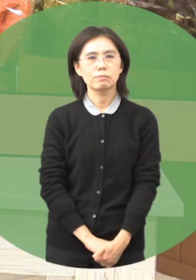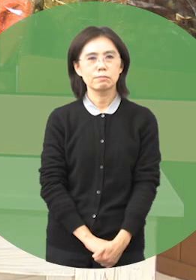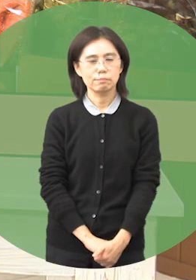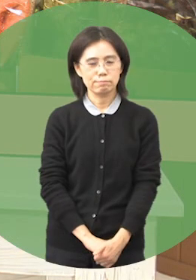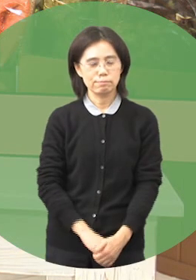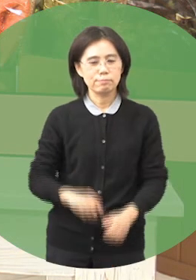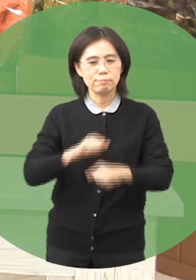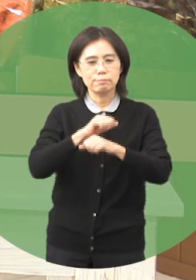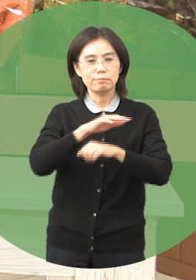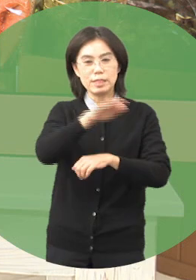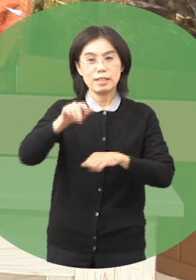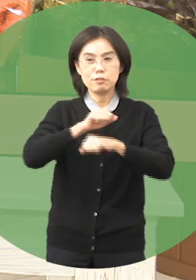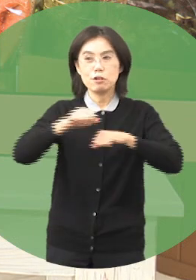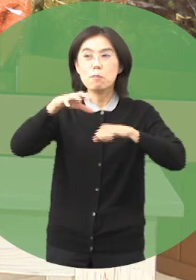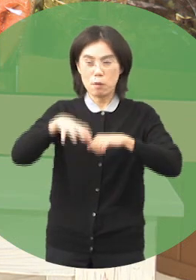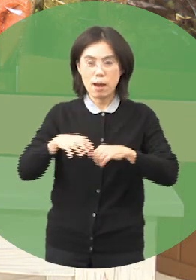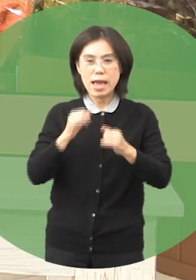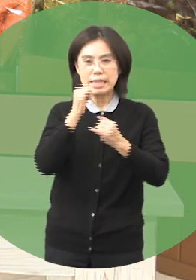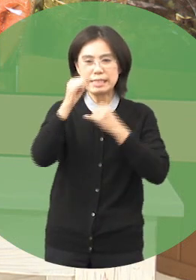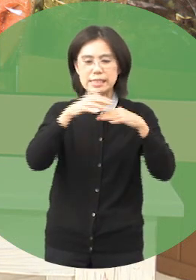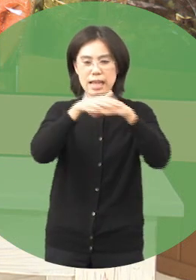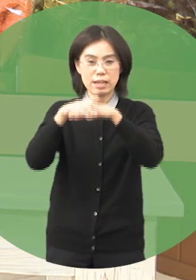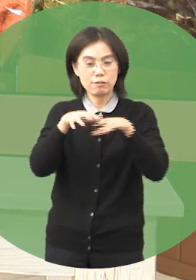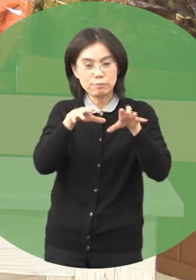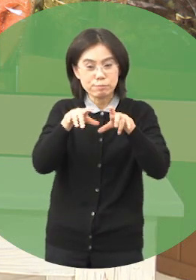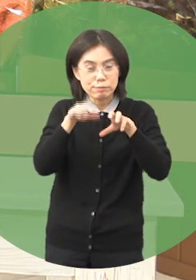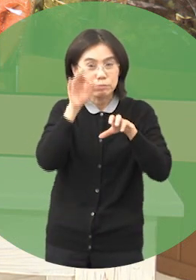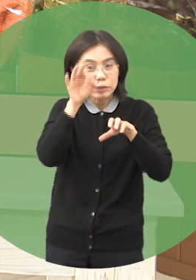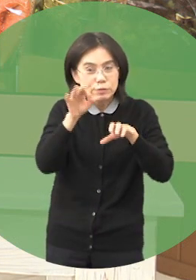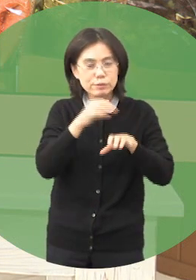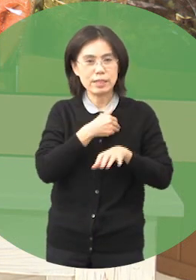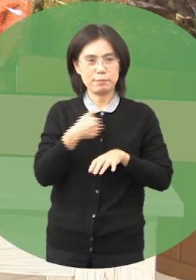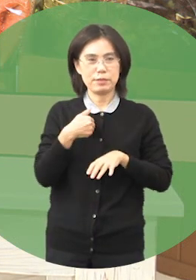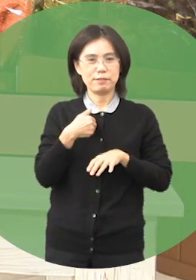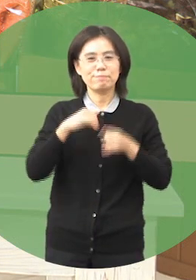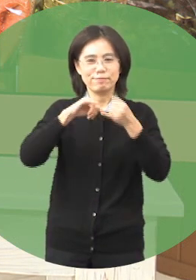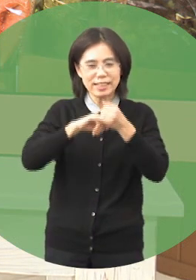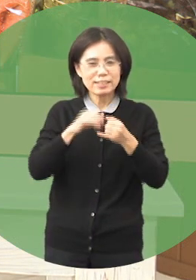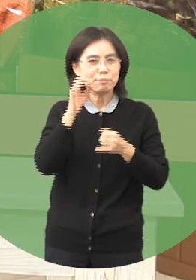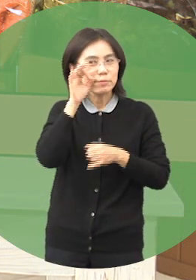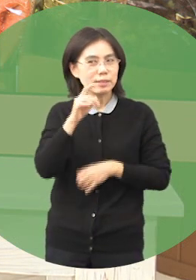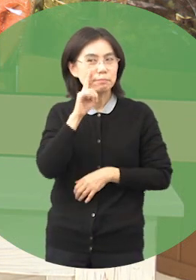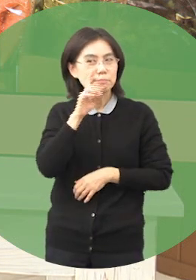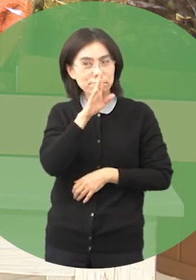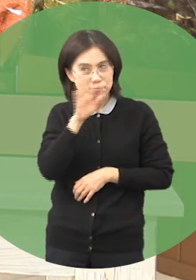うまんち広場はインターネットでもご覧いただけます。ぜひチェックしてくださいね。